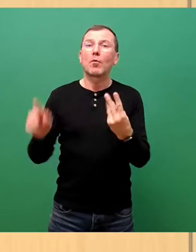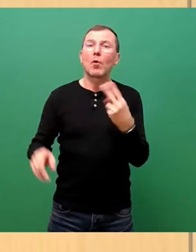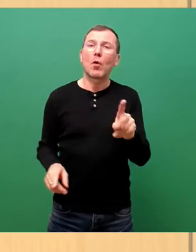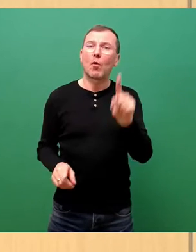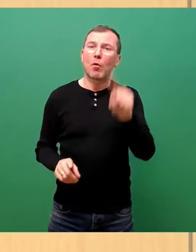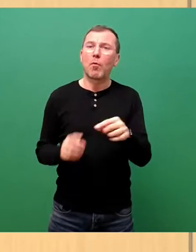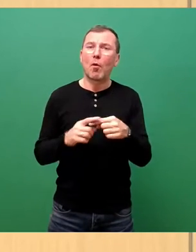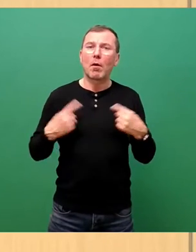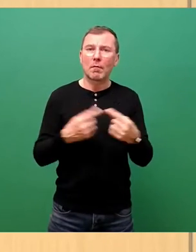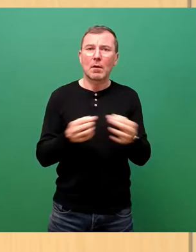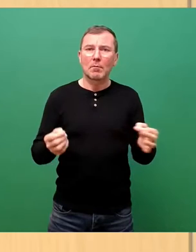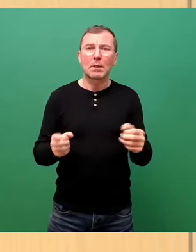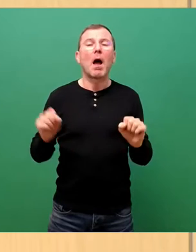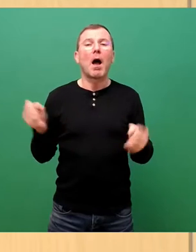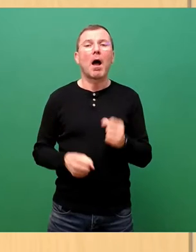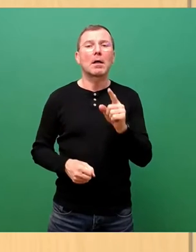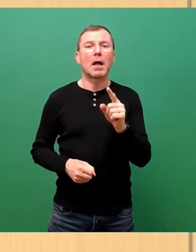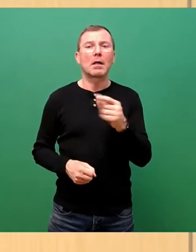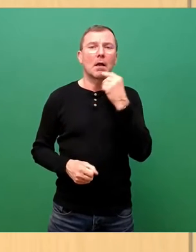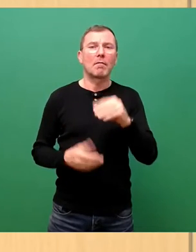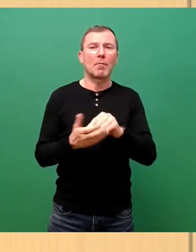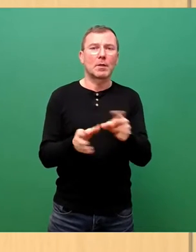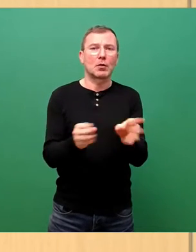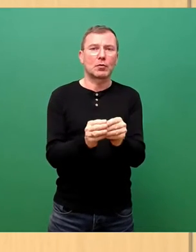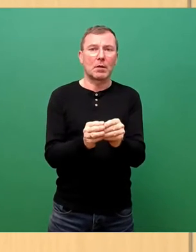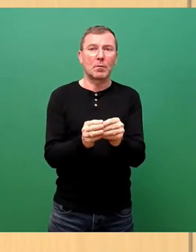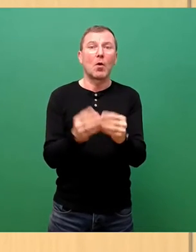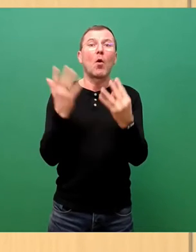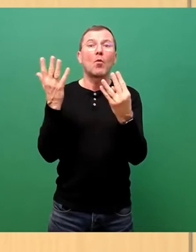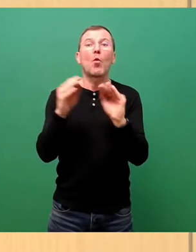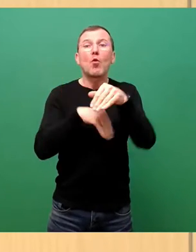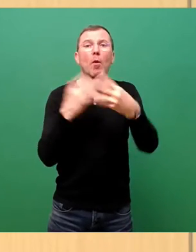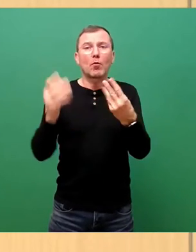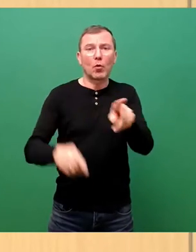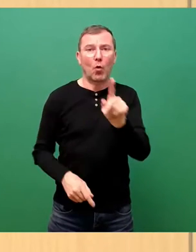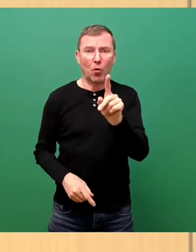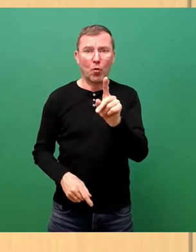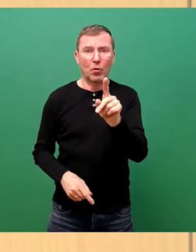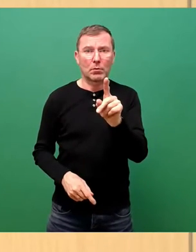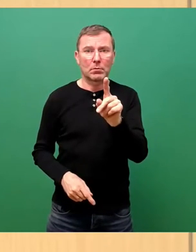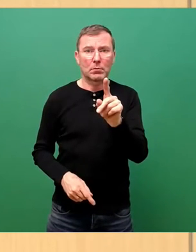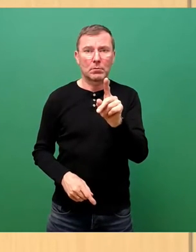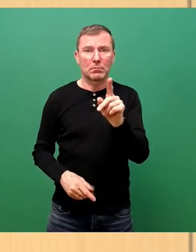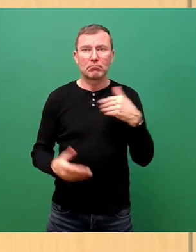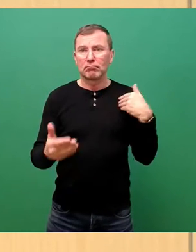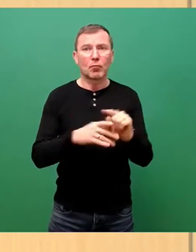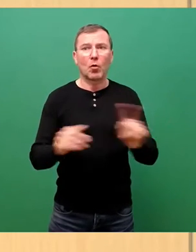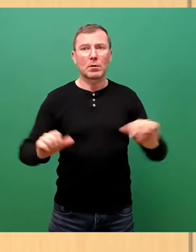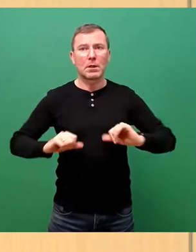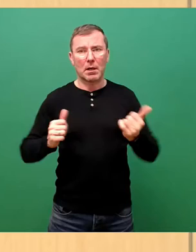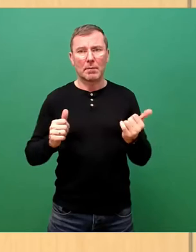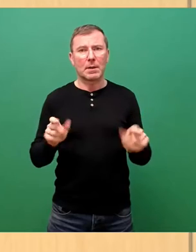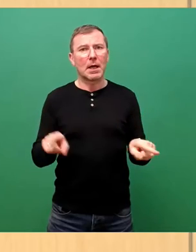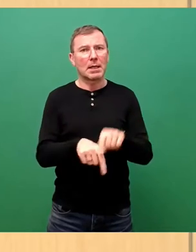Fall Kaltmiete und Warmmiete zusammen. Mehr als 9 Euro, erstmals. Gleichzeitig hat in Dresden jeder